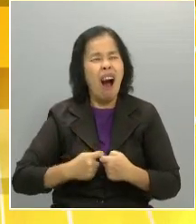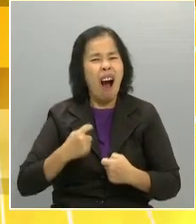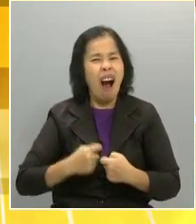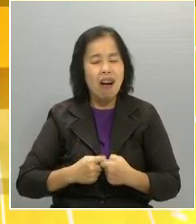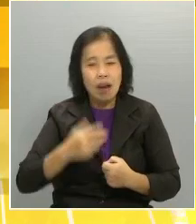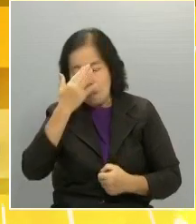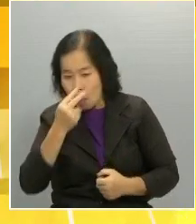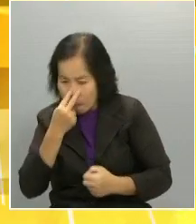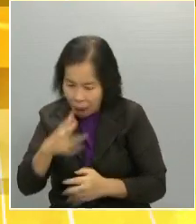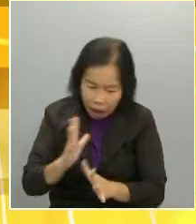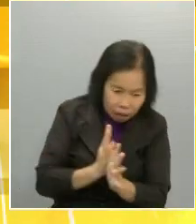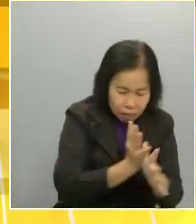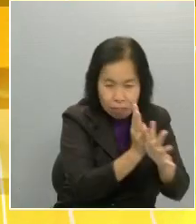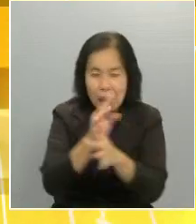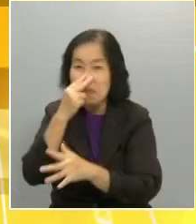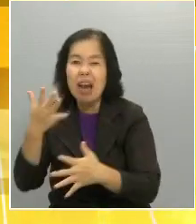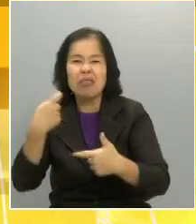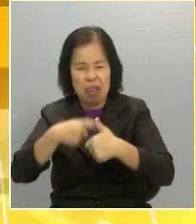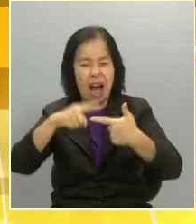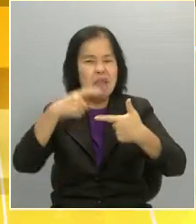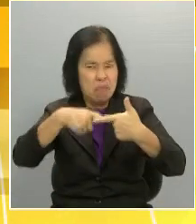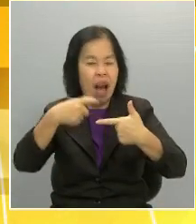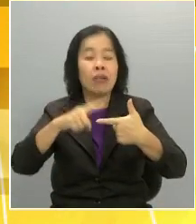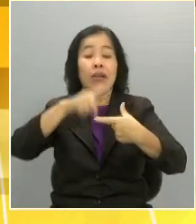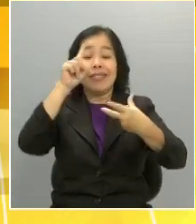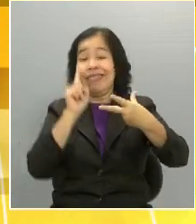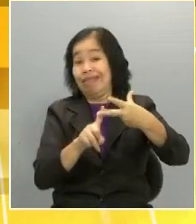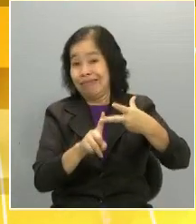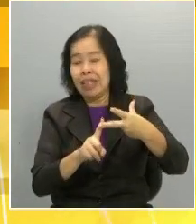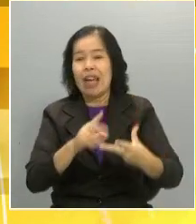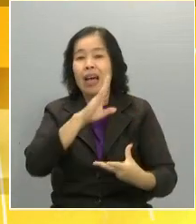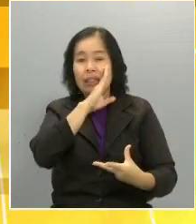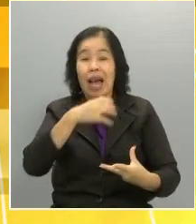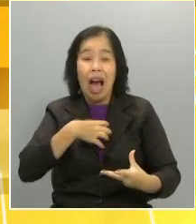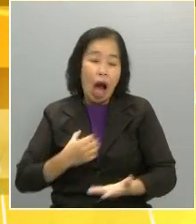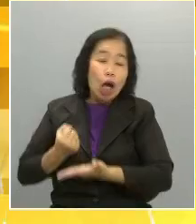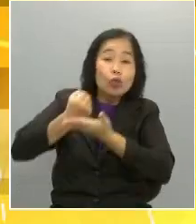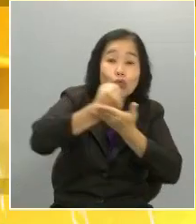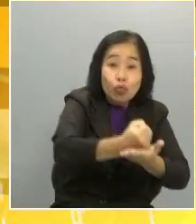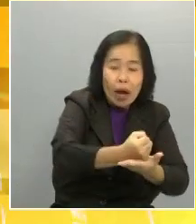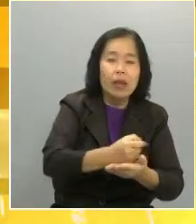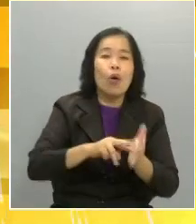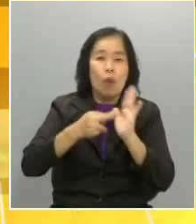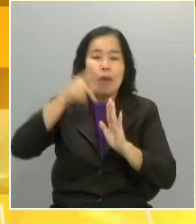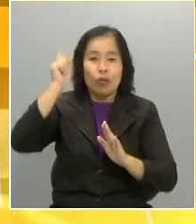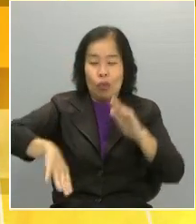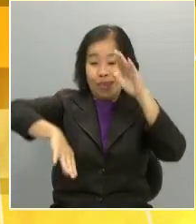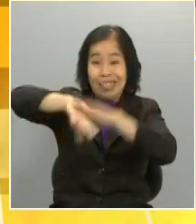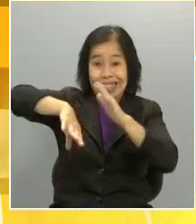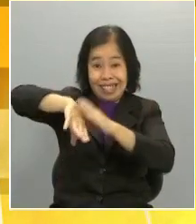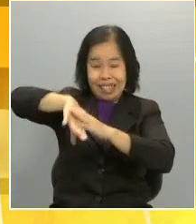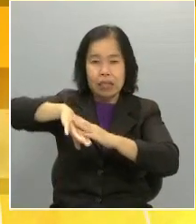ราก็จะไม่เห็นใช่ไหมฮะและ3ถ้าจำเป็นจะต้องเข้าไปช่วยหรือเข้าไปจับให้เอาหลังมือไปสัมผัสก่ อ